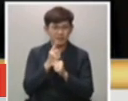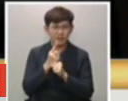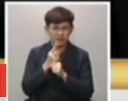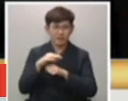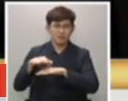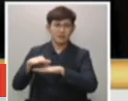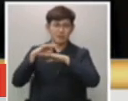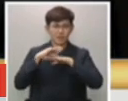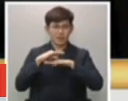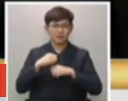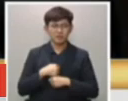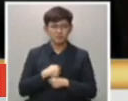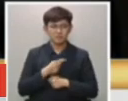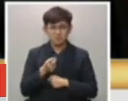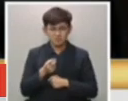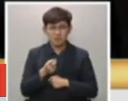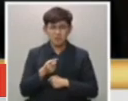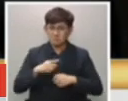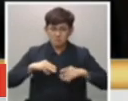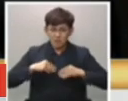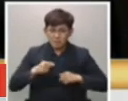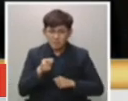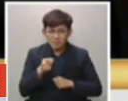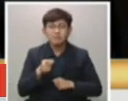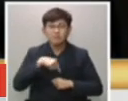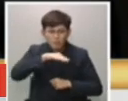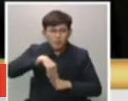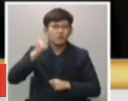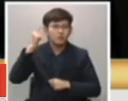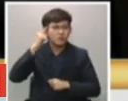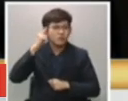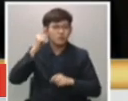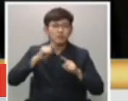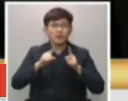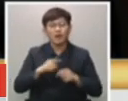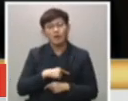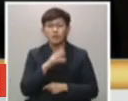งกดดันอันนี้ท่านปฏิเสธไม่ได้หรอกนะครับทุกท่านทราบดีแต่ท่าน